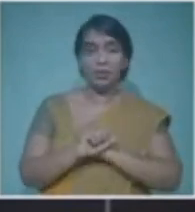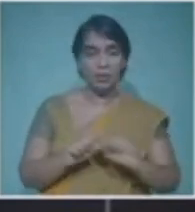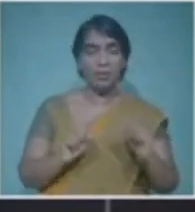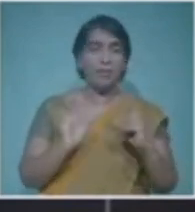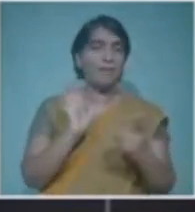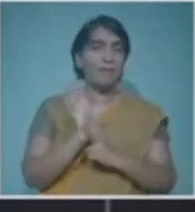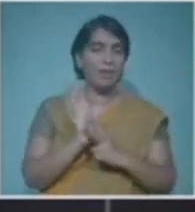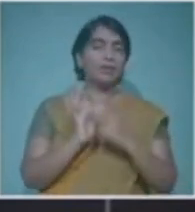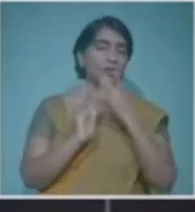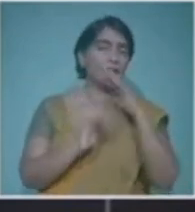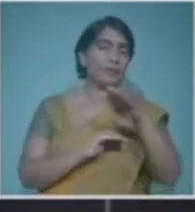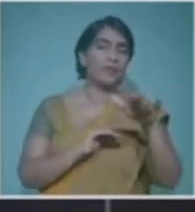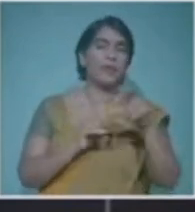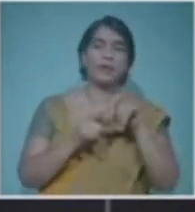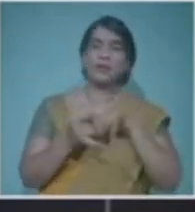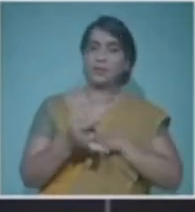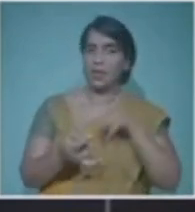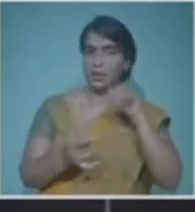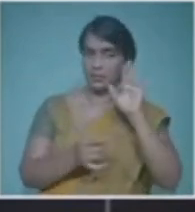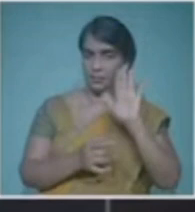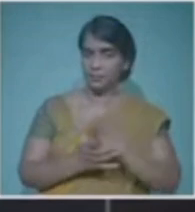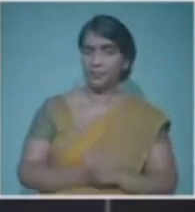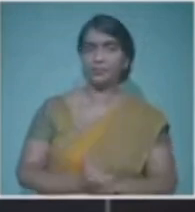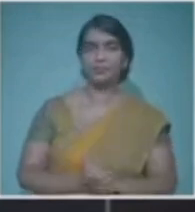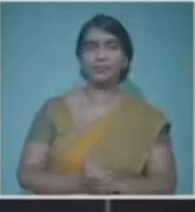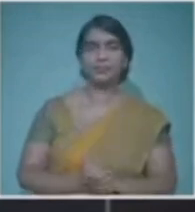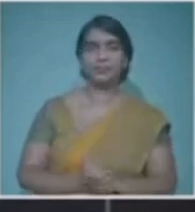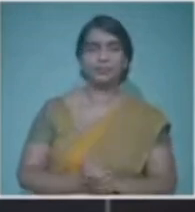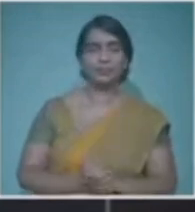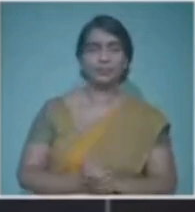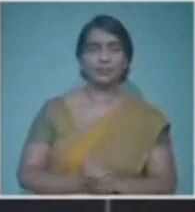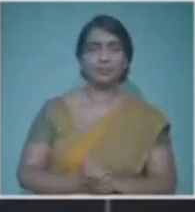दुष्कर प्रदेश वल प्रादेश लेकम कोट्टास वल